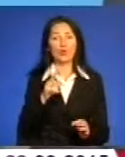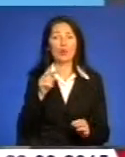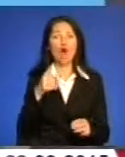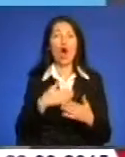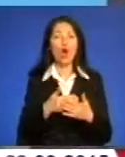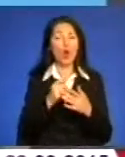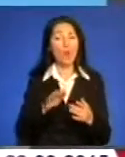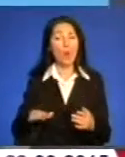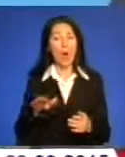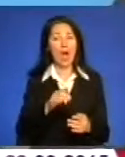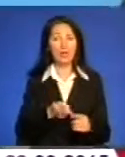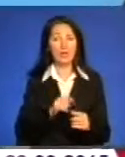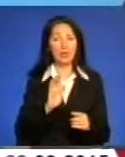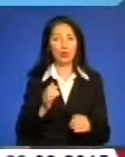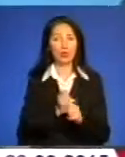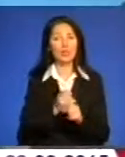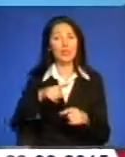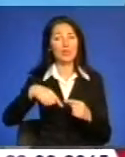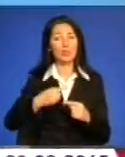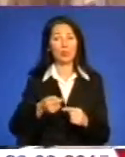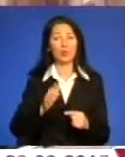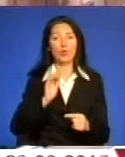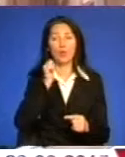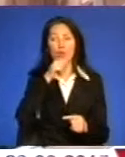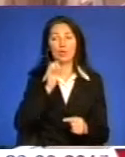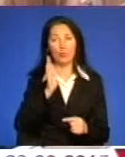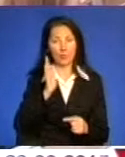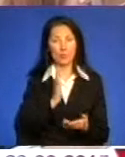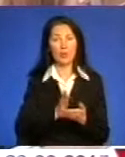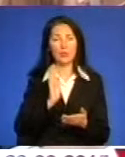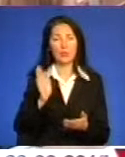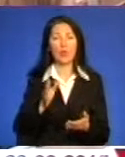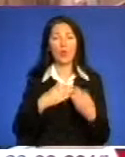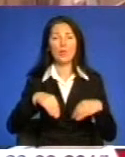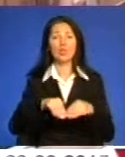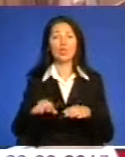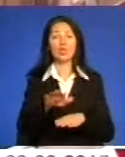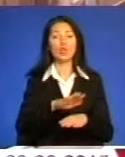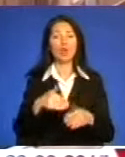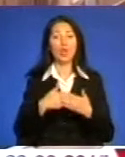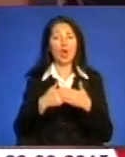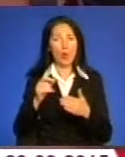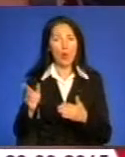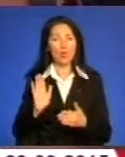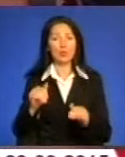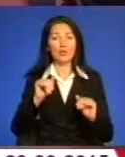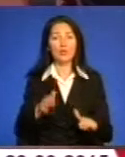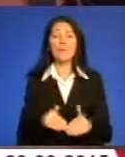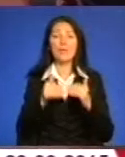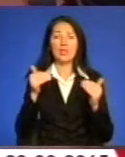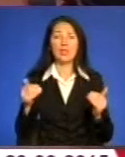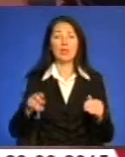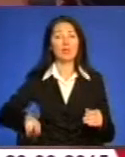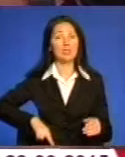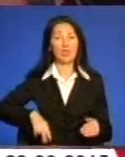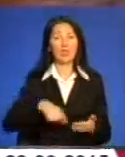будуть працювати в наступному році, будуть мати перспективу. Об'єднані територіальні громади повинні вирішувати більшість адміністративних питань,